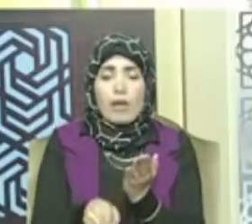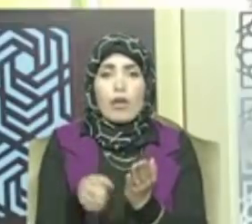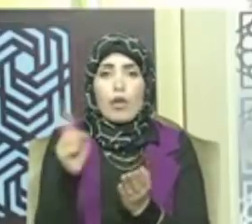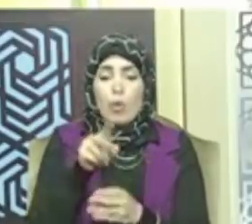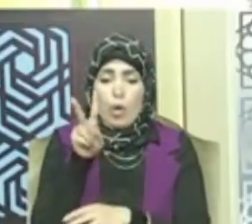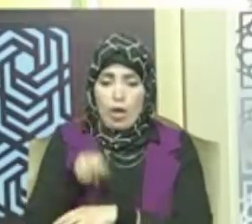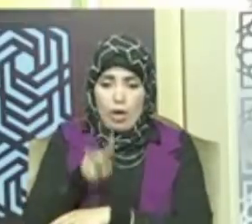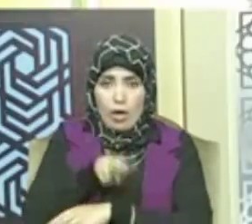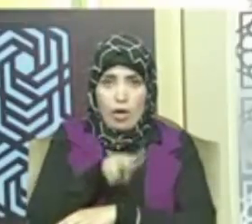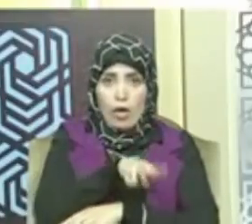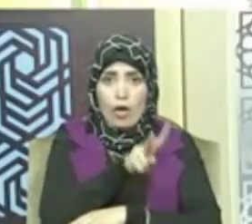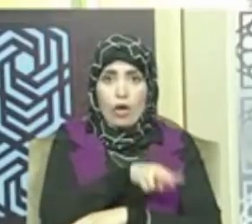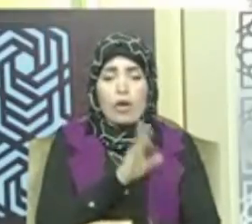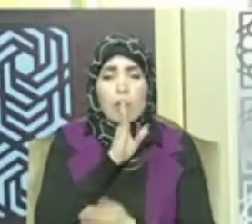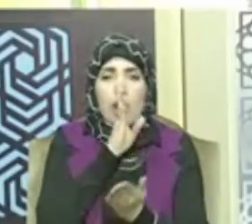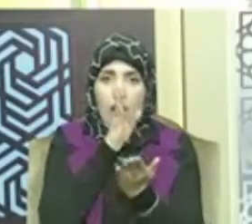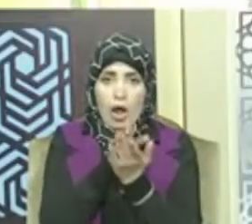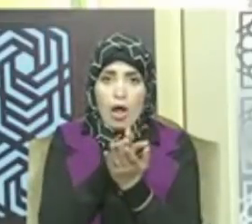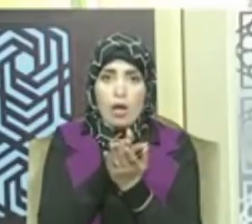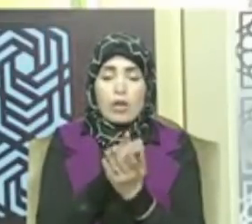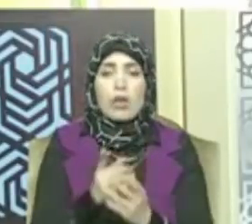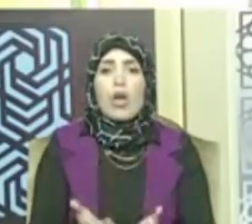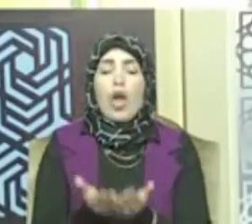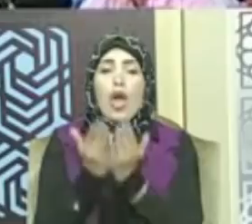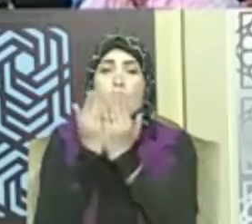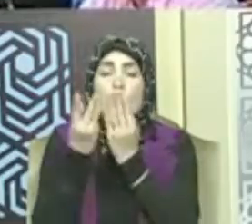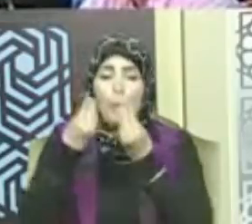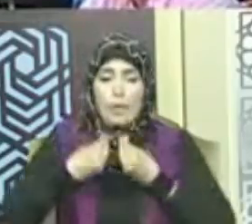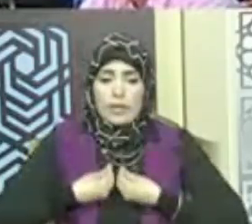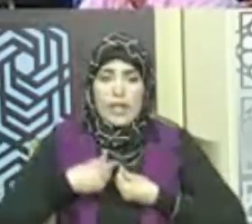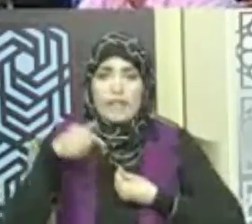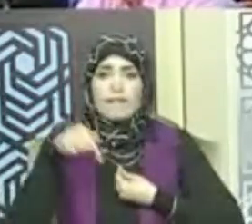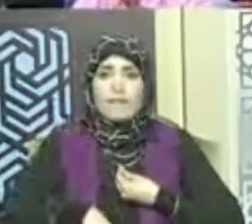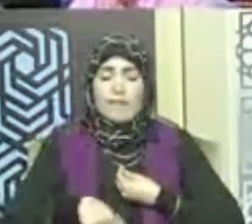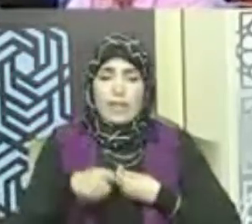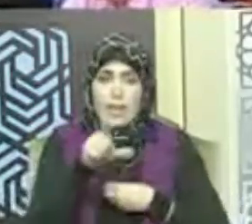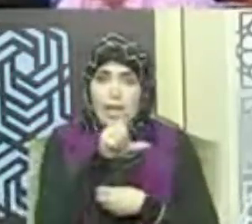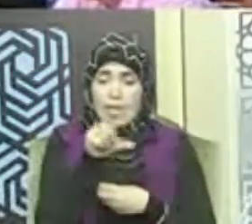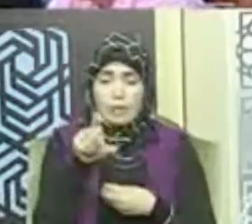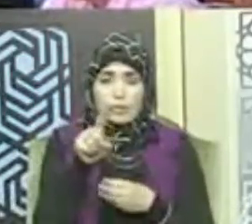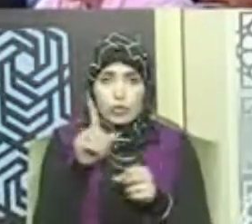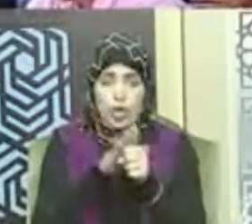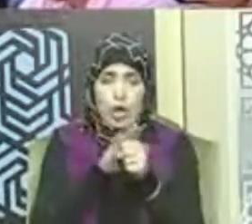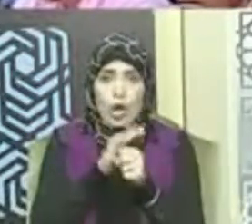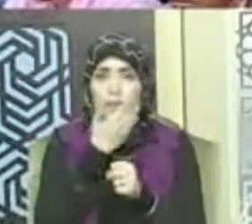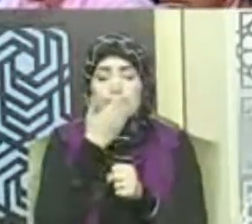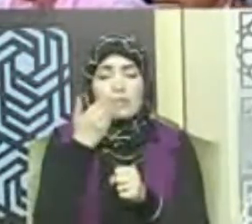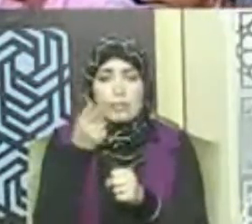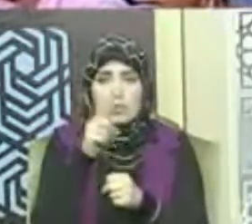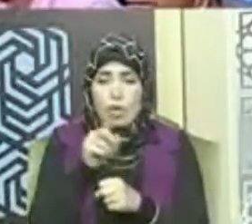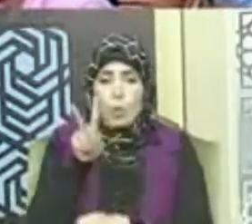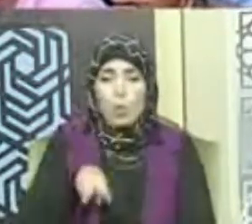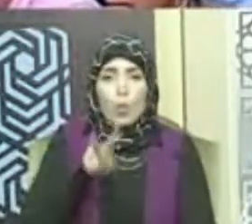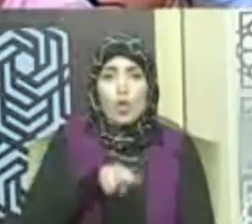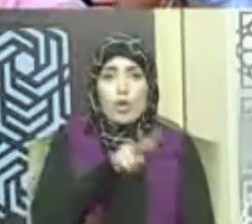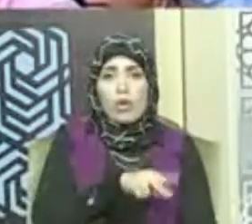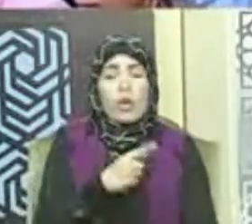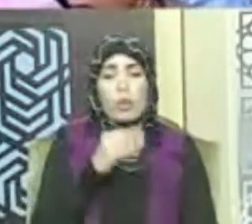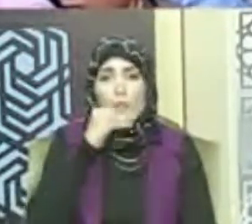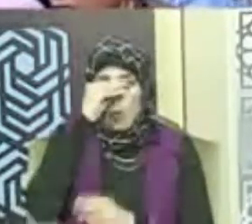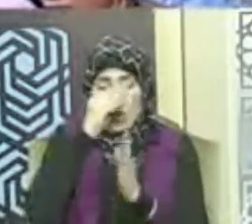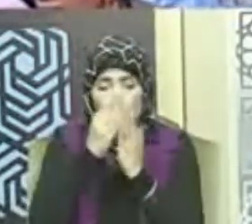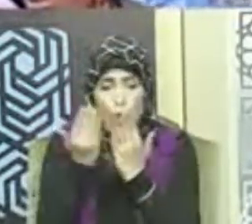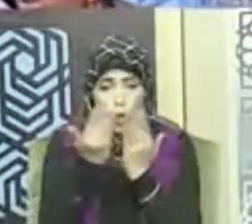ولقيامه حق القيام. اللهم اجعلنا فيه من أهل الصيام، أهل القيام، أهل